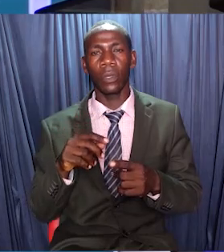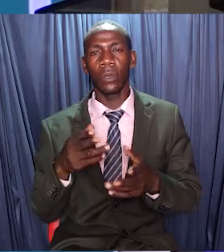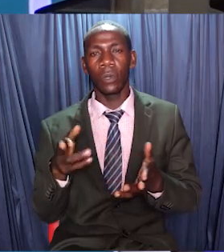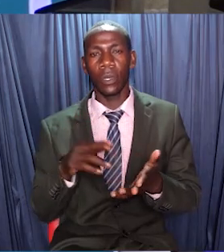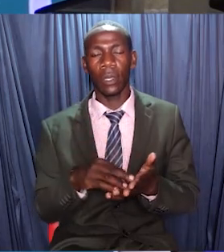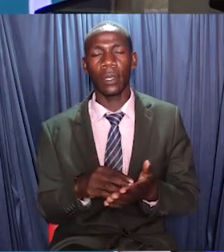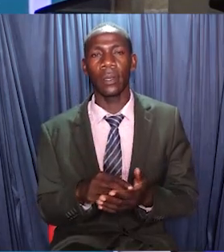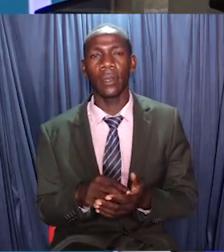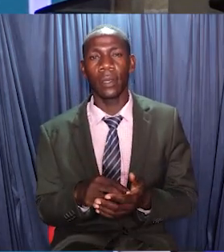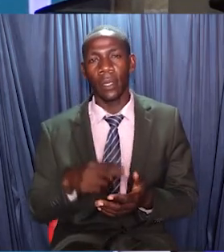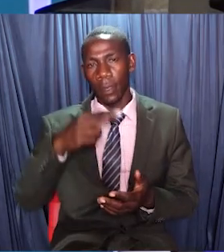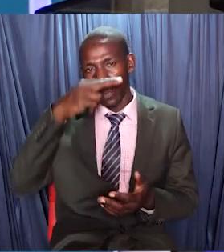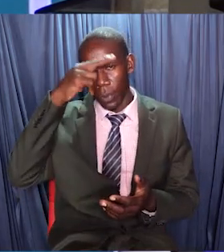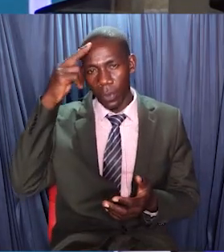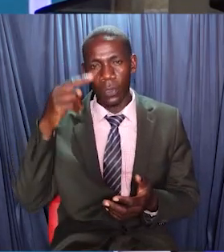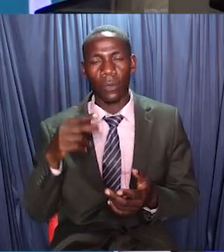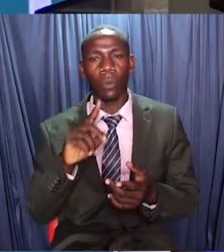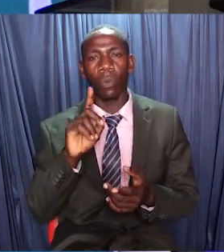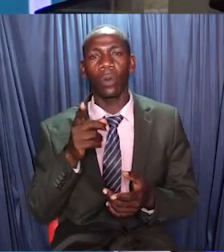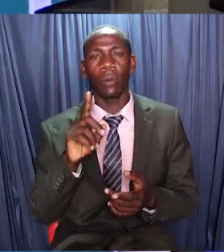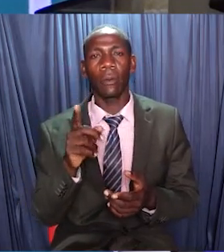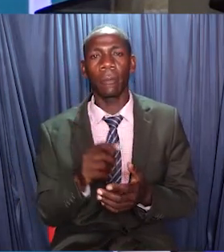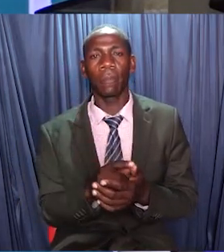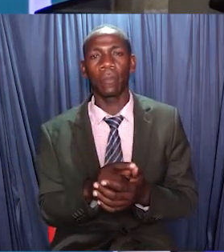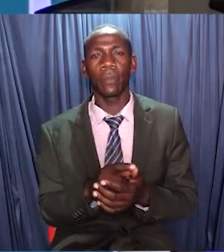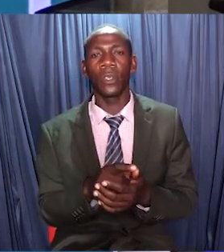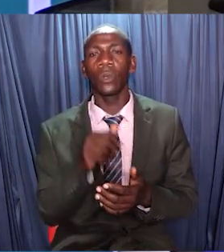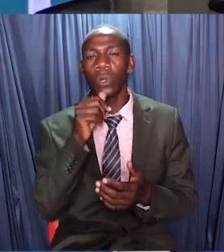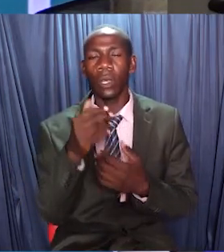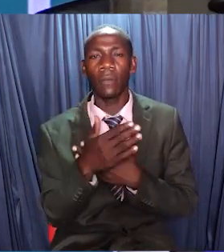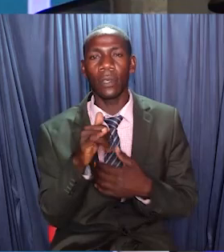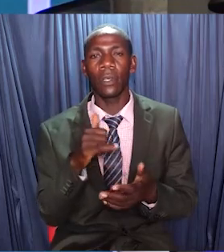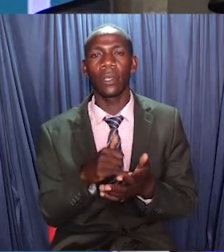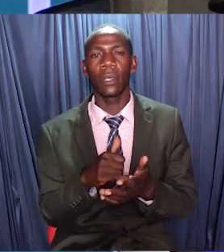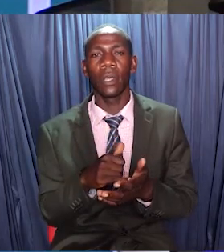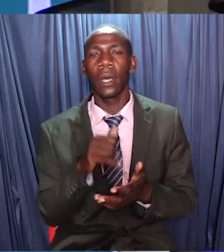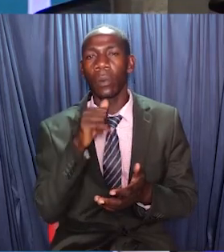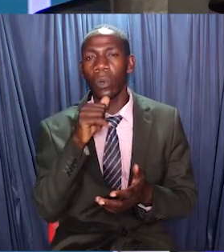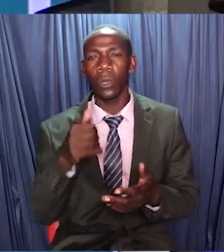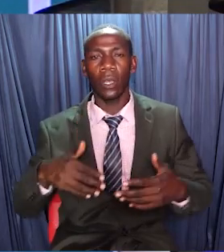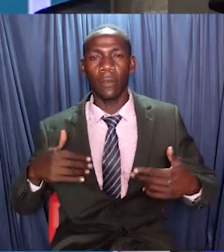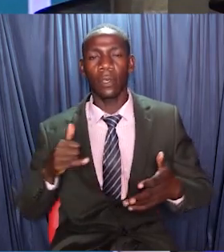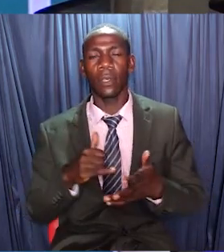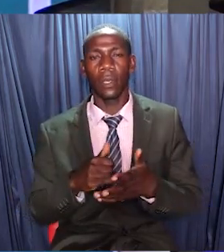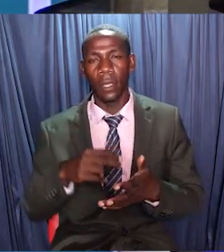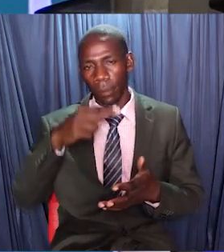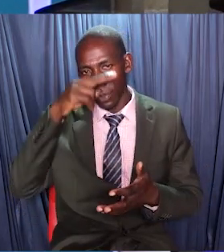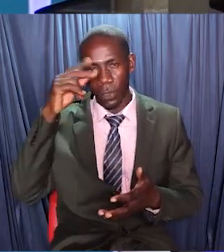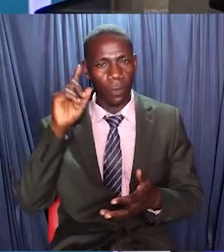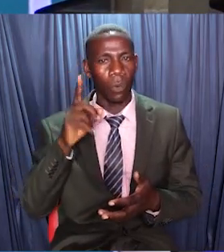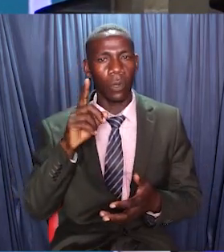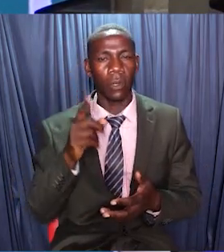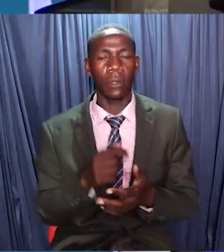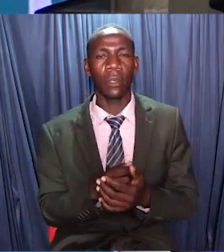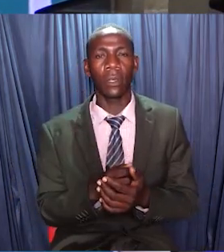tena. Read for us again the same. Ni kwa ajili ya kurudiwa. It's because of being na reproved. Wewe hukupenda. And you never loved. Na mimi sikupenda. And I never loved. Ni kwa ajili ya kurudiwa. It's